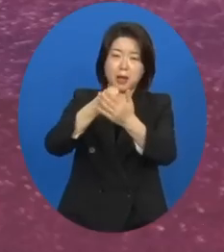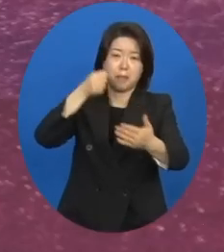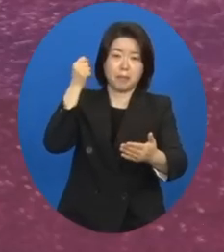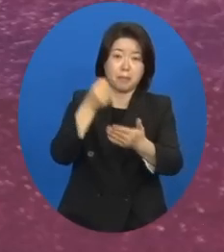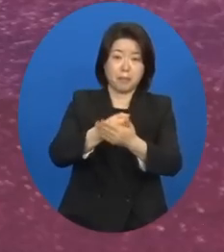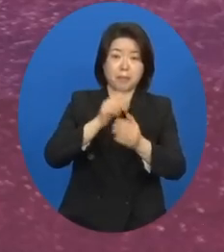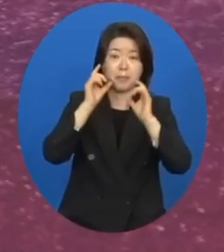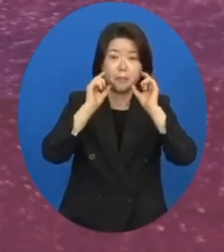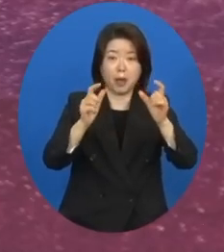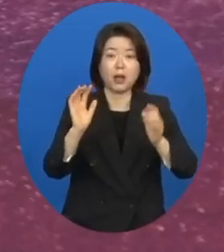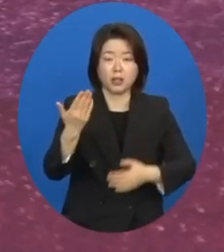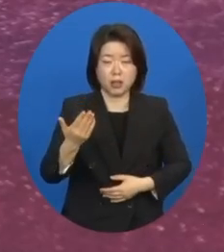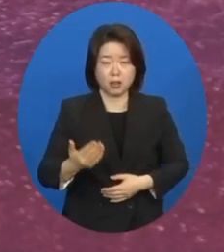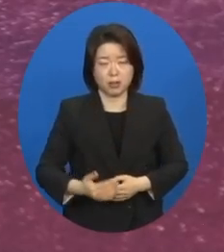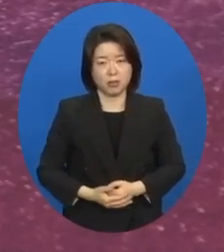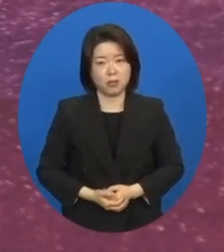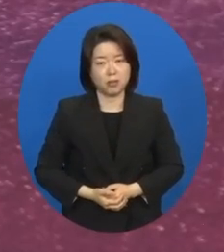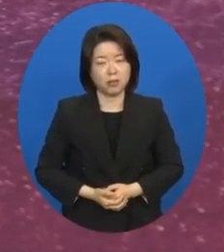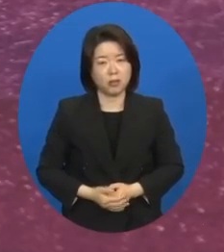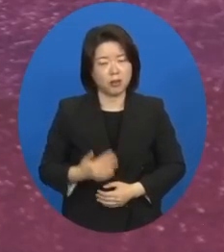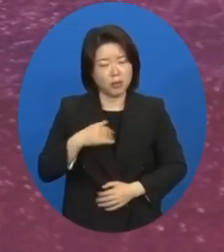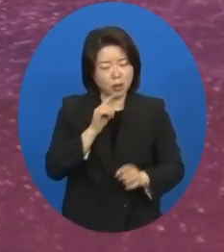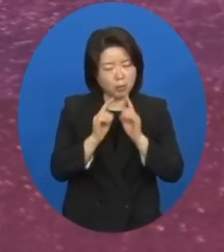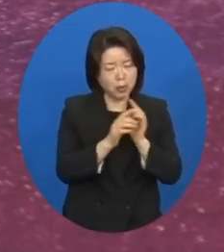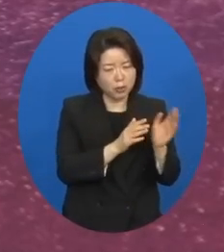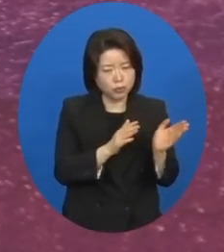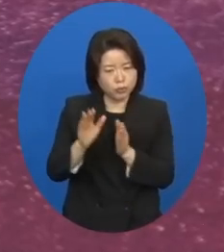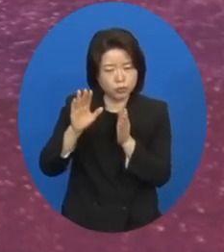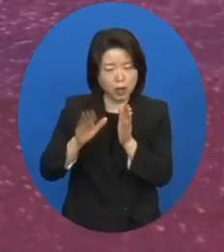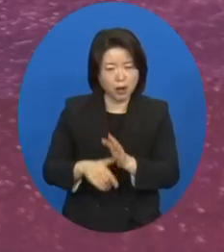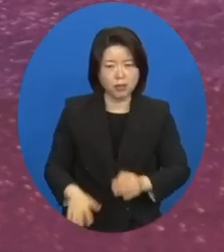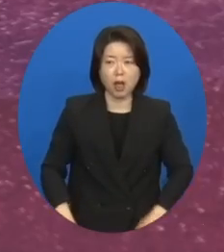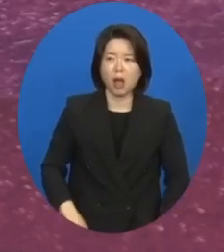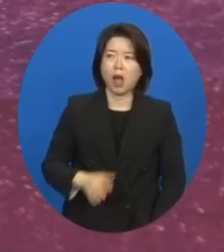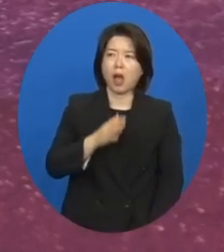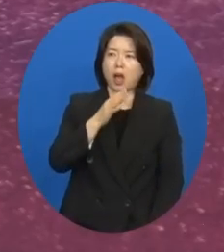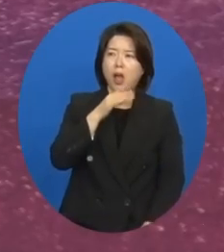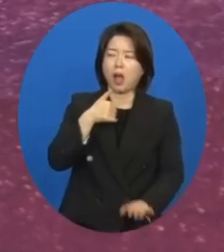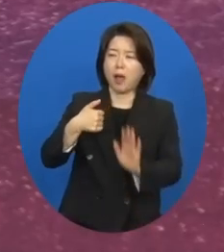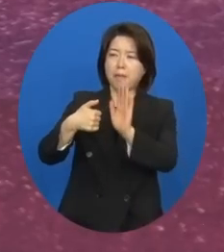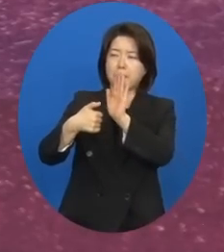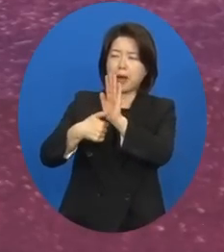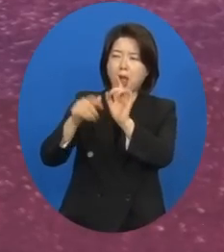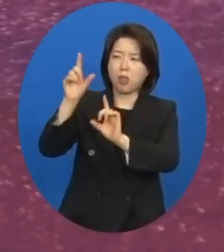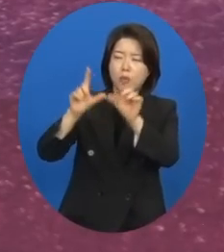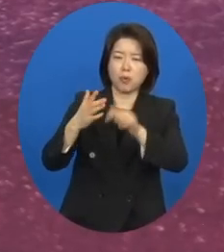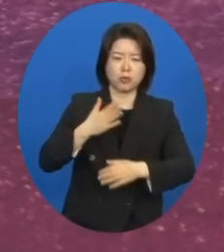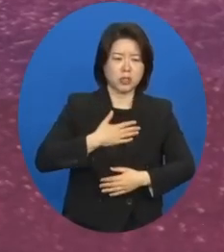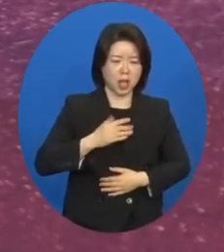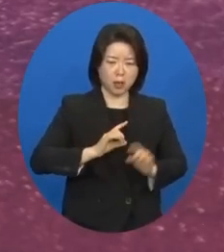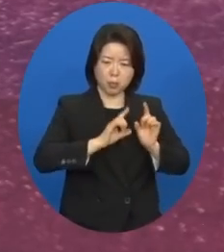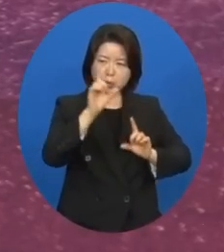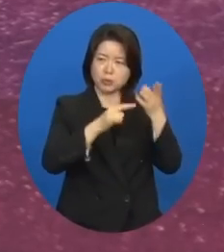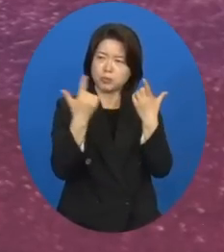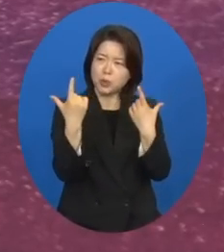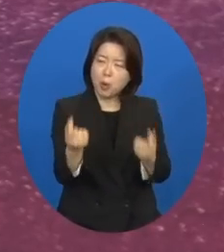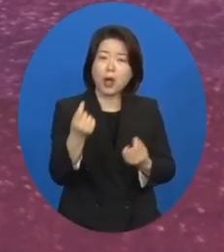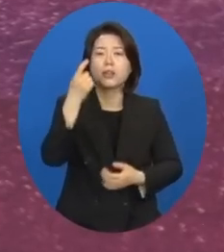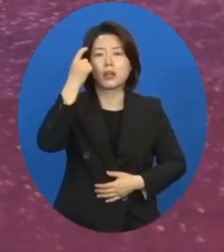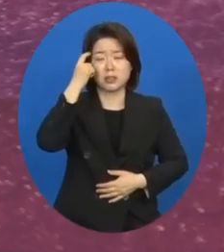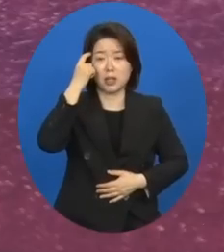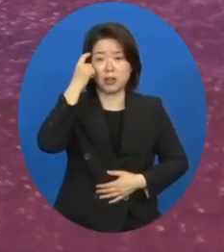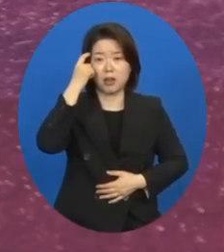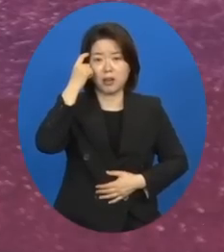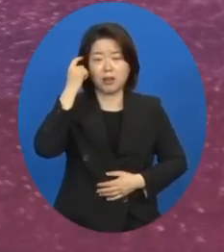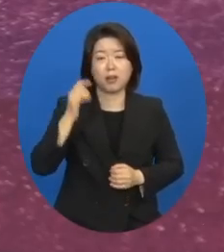말씀을 준비하면서 이 빌라도의 모습이 바로 우리의 모습이 아닌가 생각하게 되었습니다. 여러분, 빌라도의